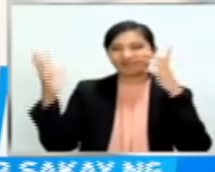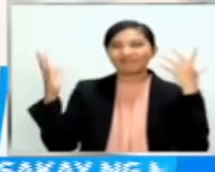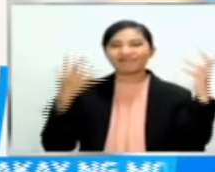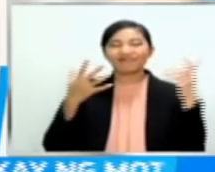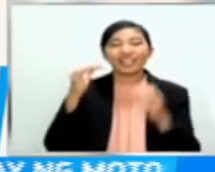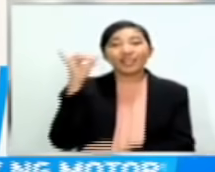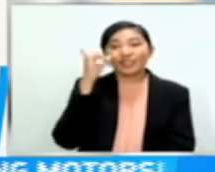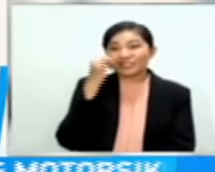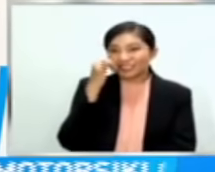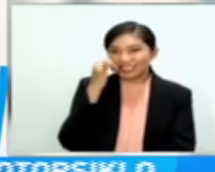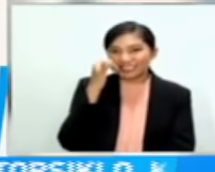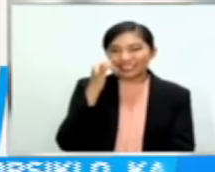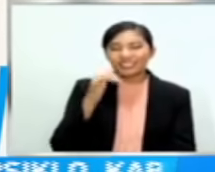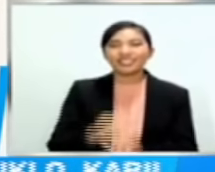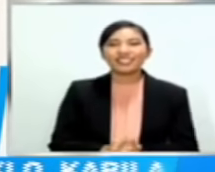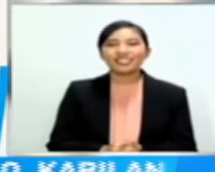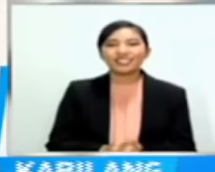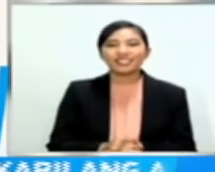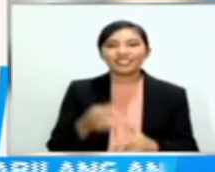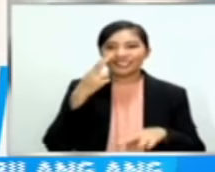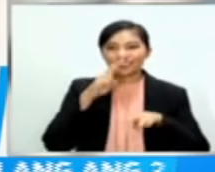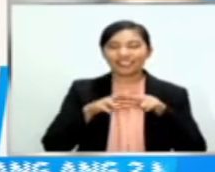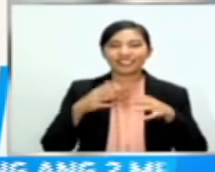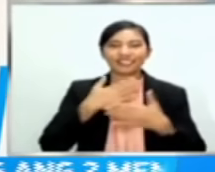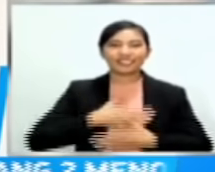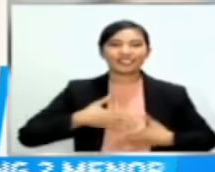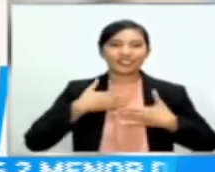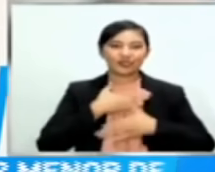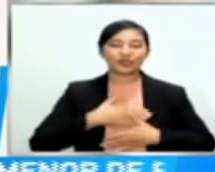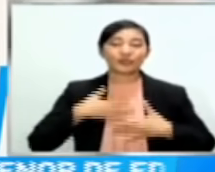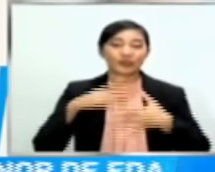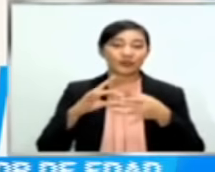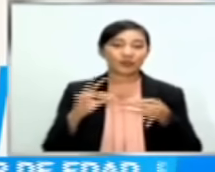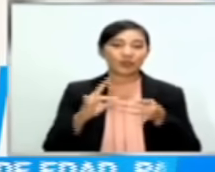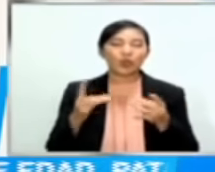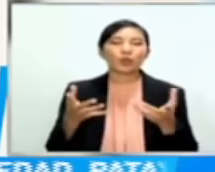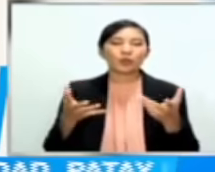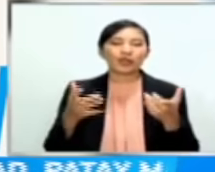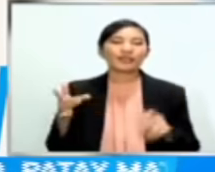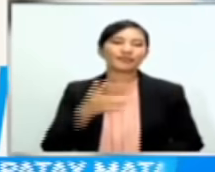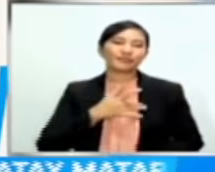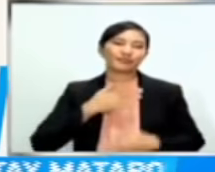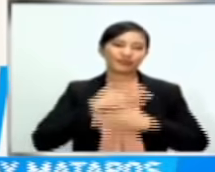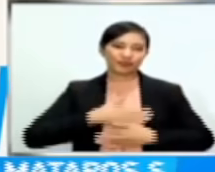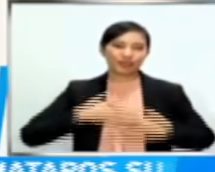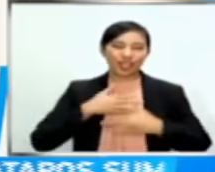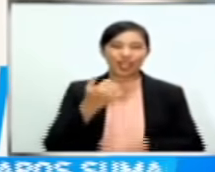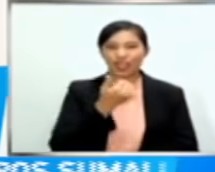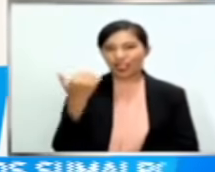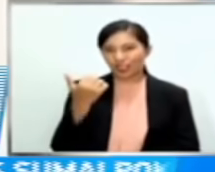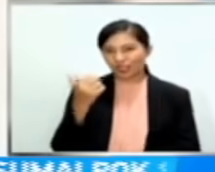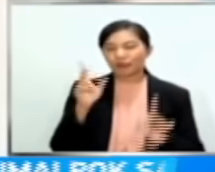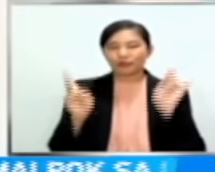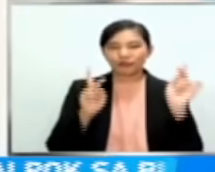donasyon lamang anya. Kwento po ni Babette, gusto niya lamang makapagpasaya sa ibang pasyente at frontliners na naroon.